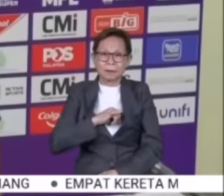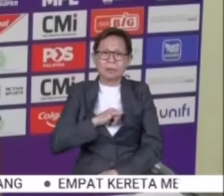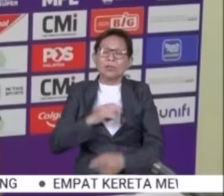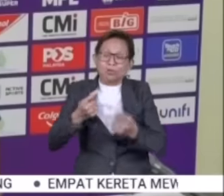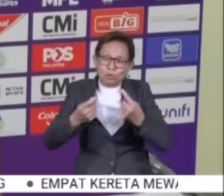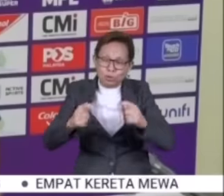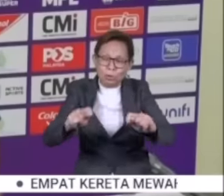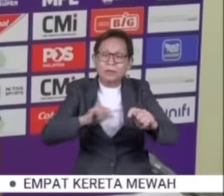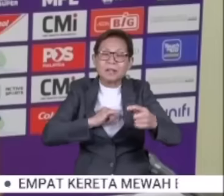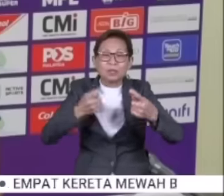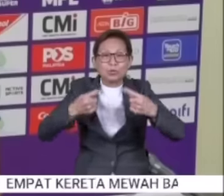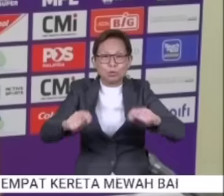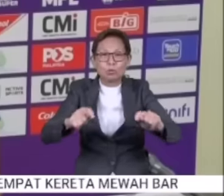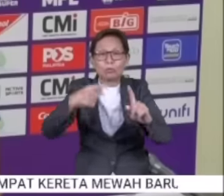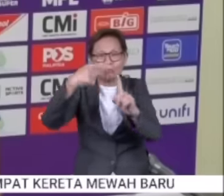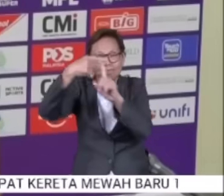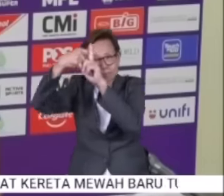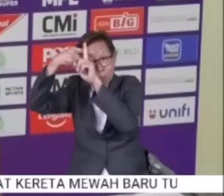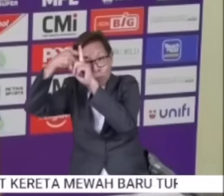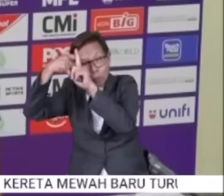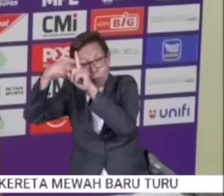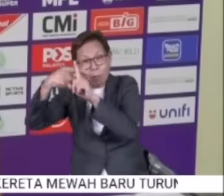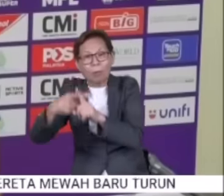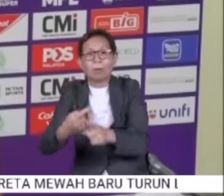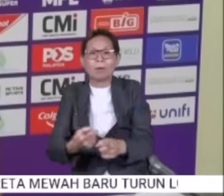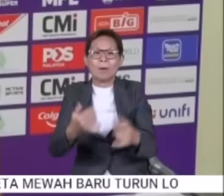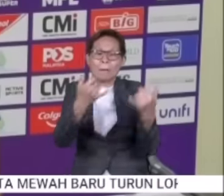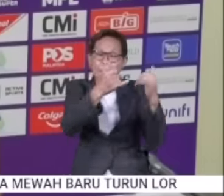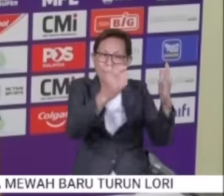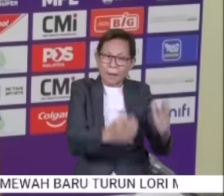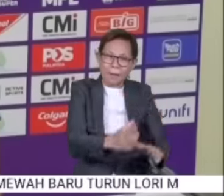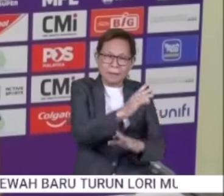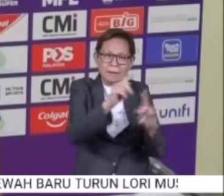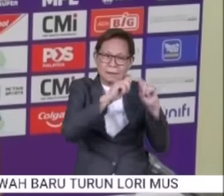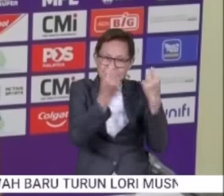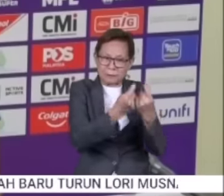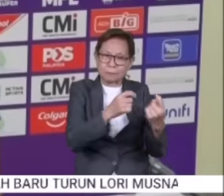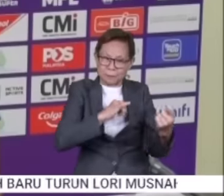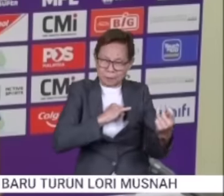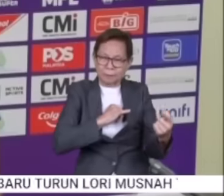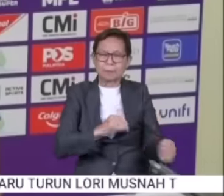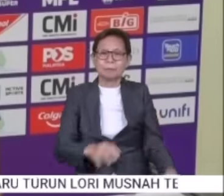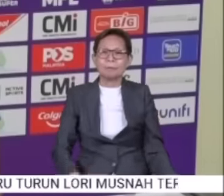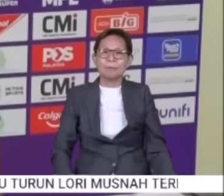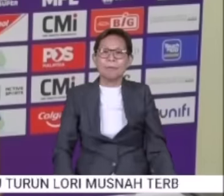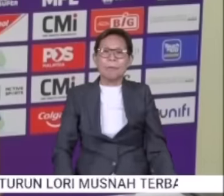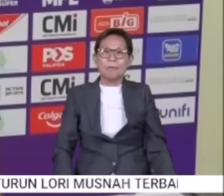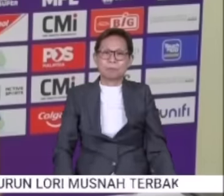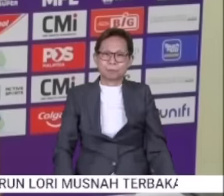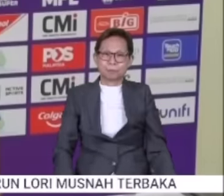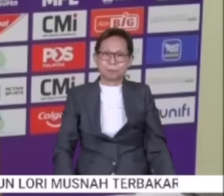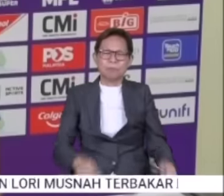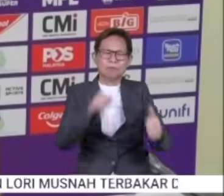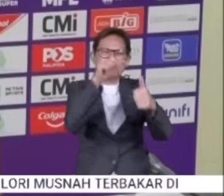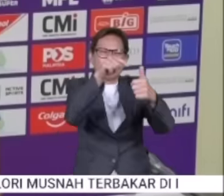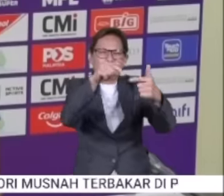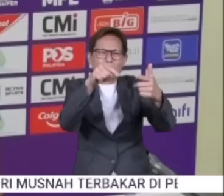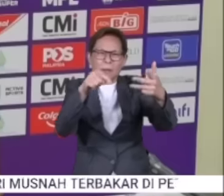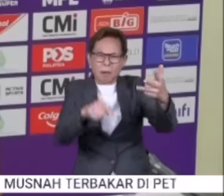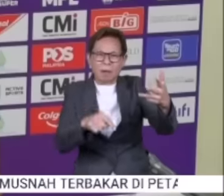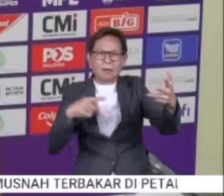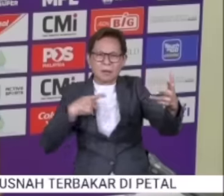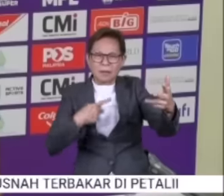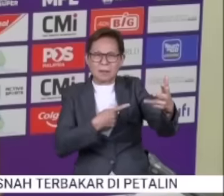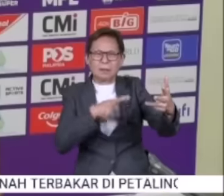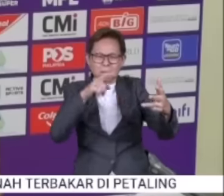Saya cuba untuk positif pada pemain dan tim saya supaya benda-benda ni